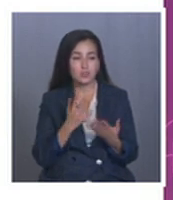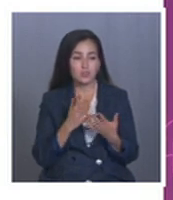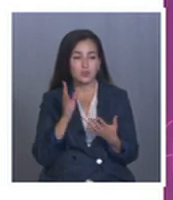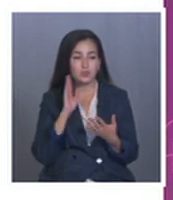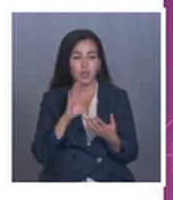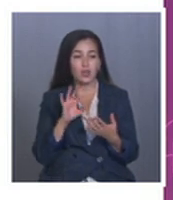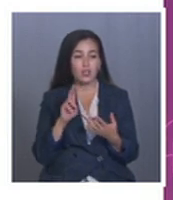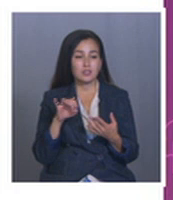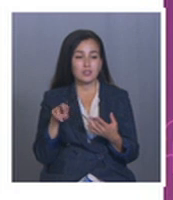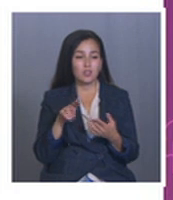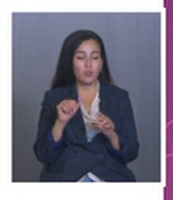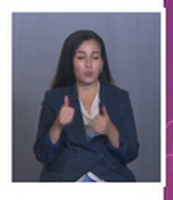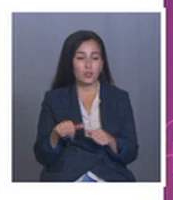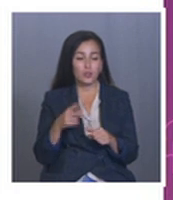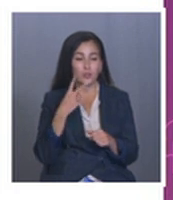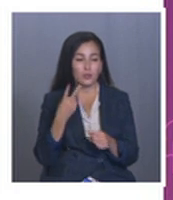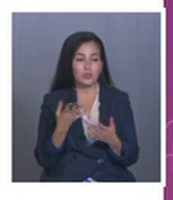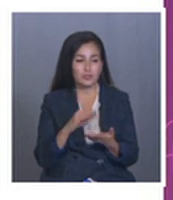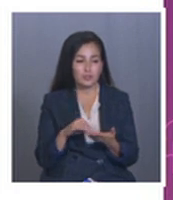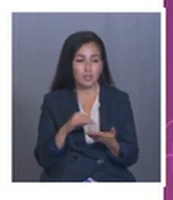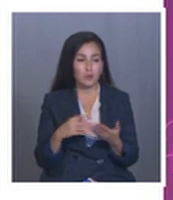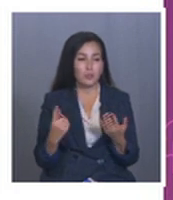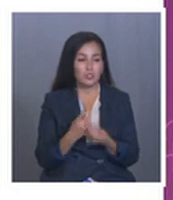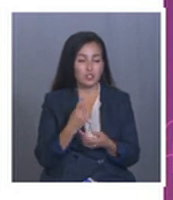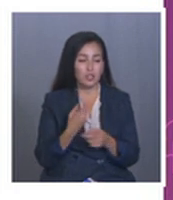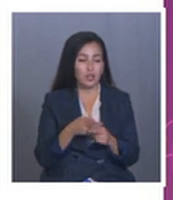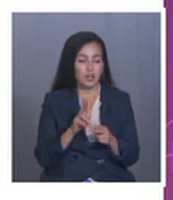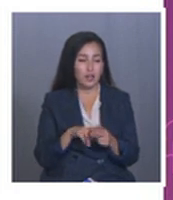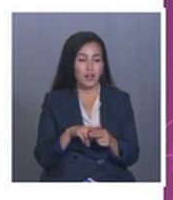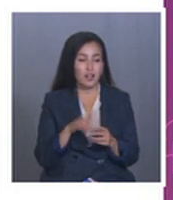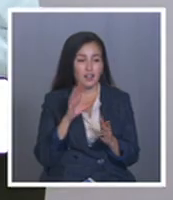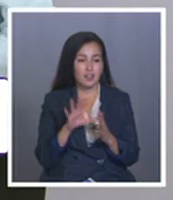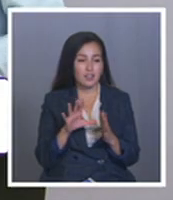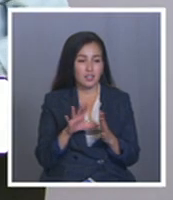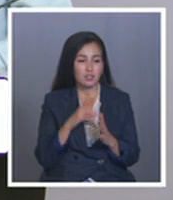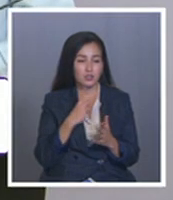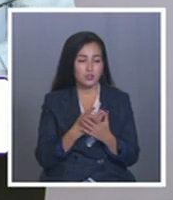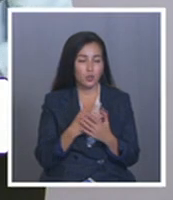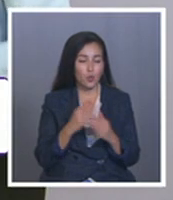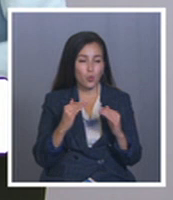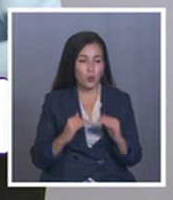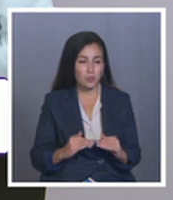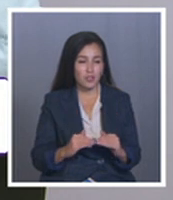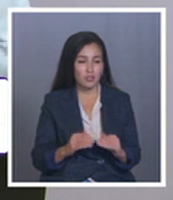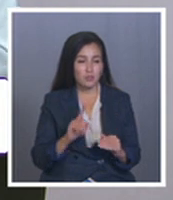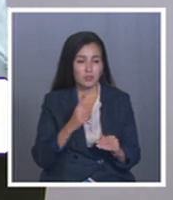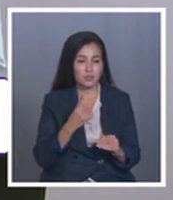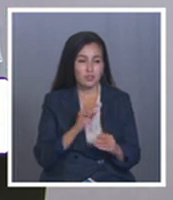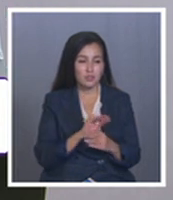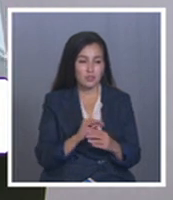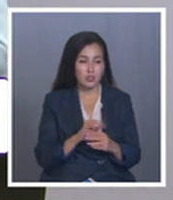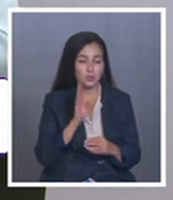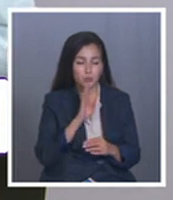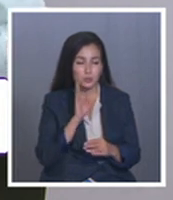оксидінің формуласын құрастыратын болсақ, бірінші электртерістілігі төмен бейметал жазылады, яғни